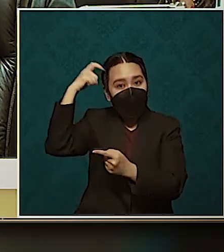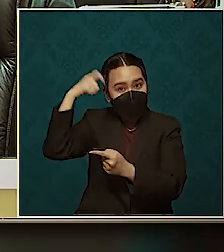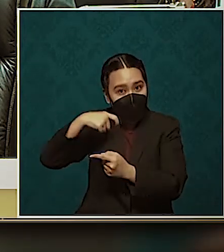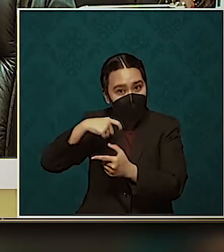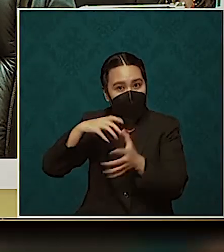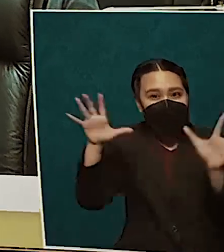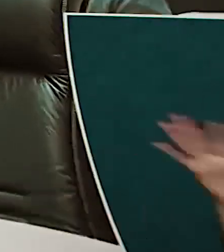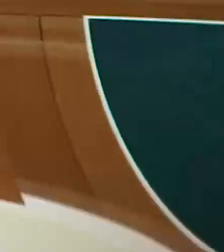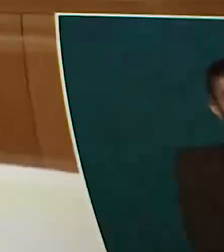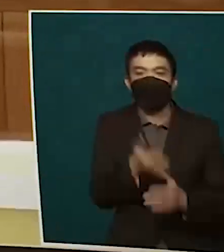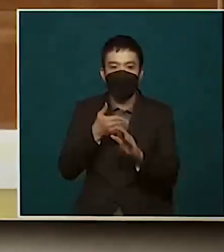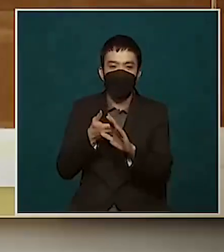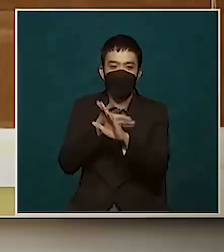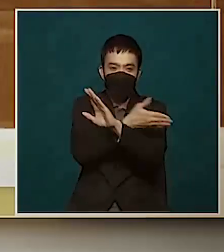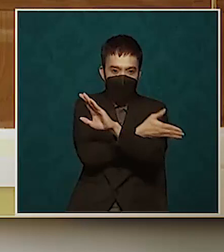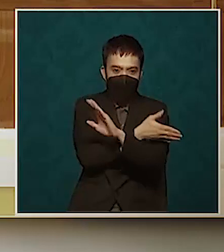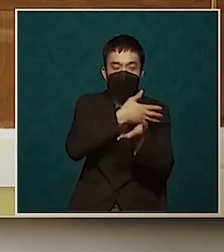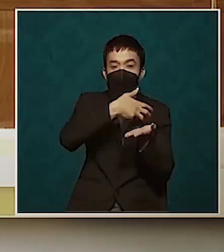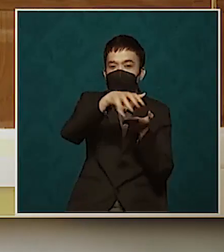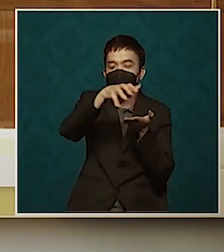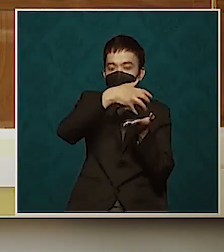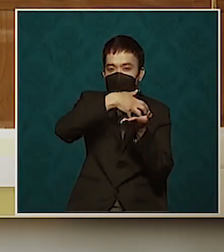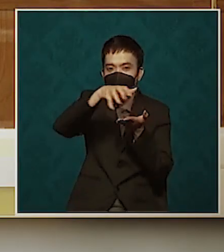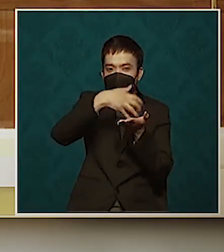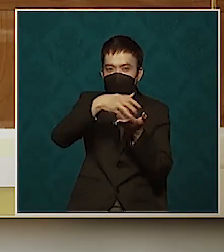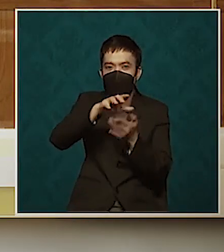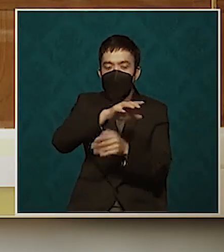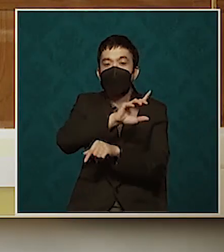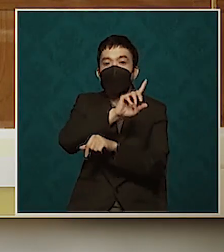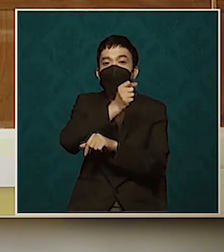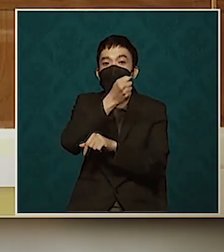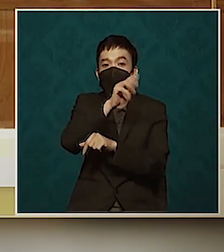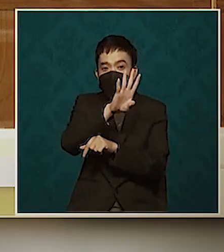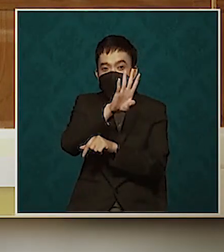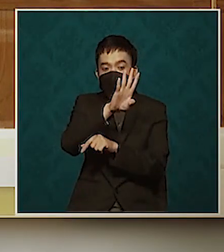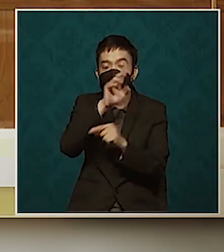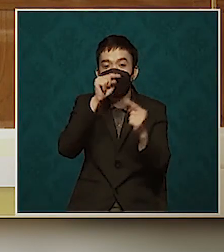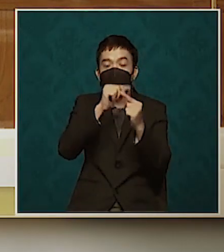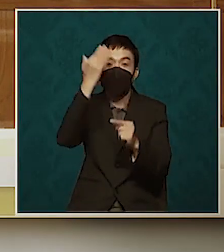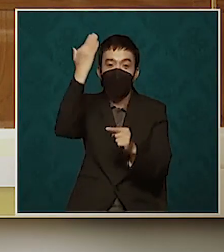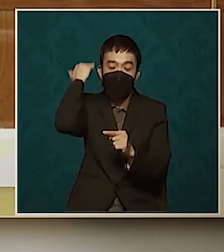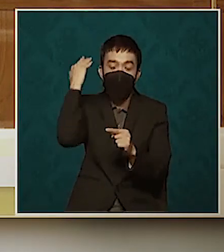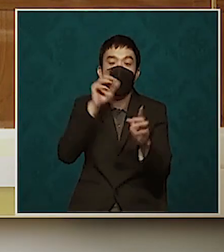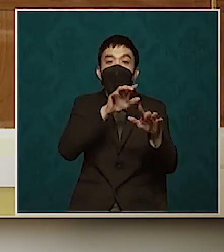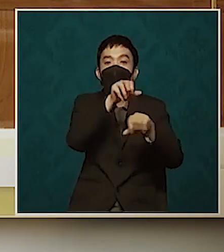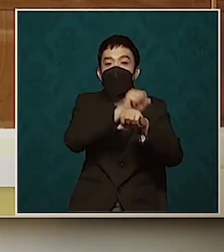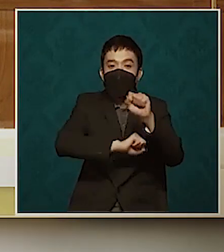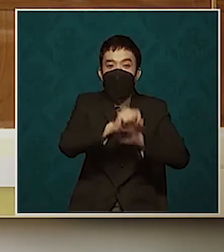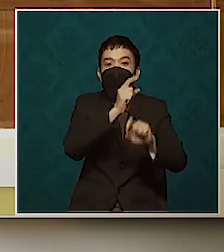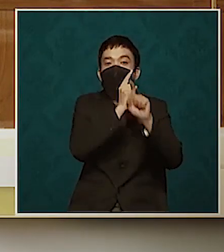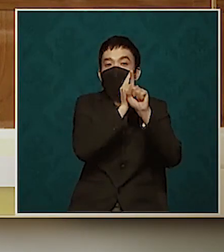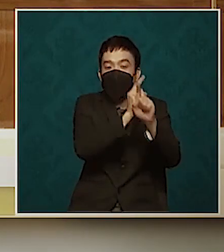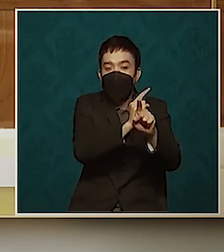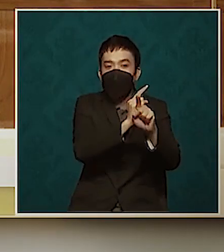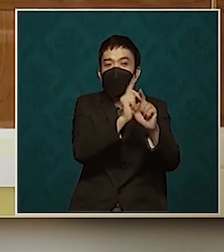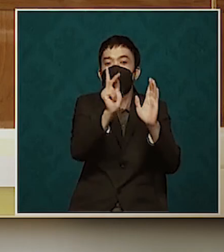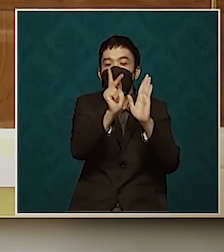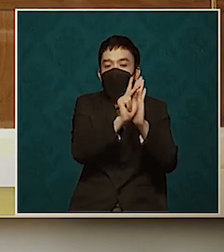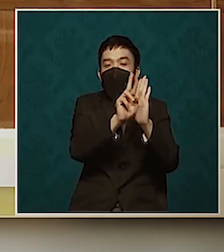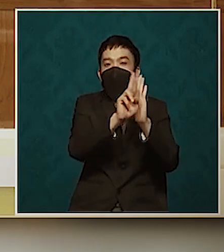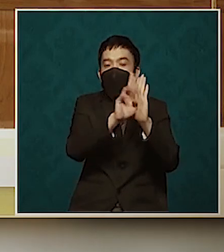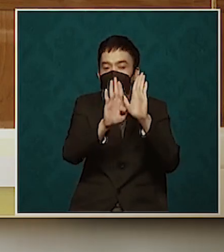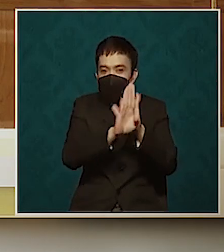ธรรมให้กับเขา สำหรับทริปวันที่14เป็นเรื่องของการปฏิบัติตามกติกาสากลโดยเรื่องของมนุษยธรรมและ